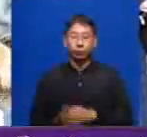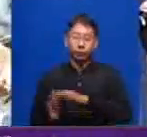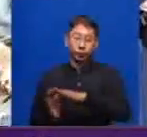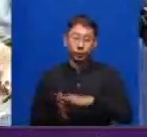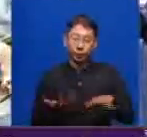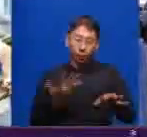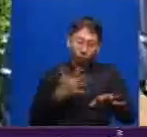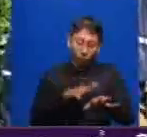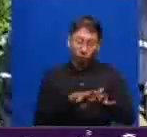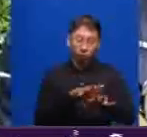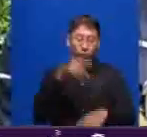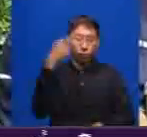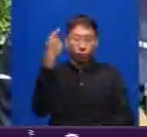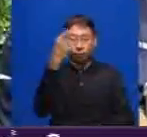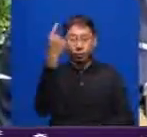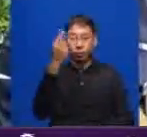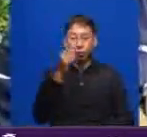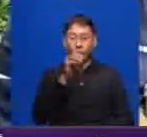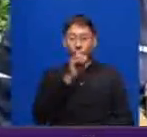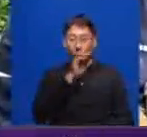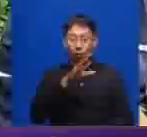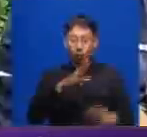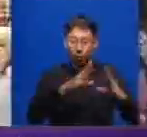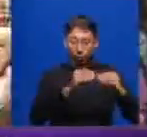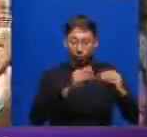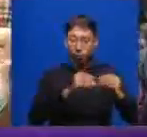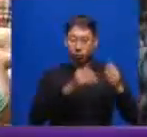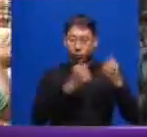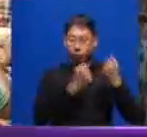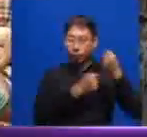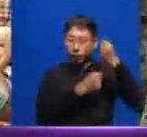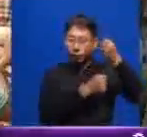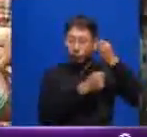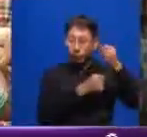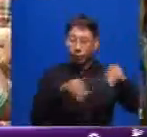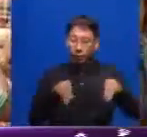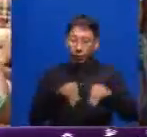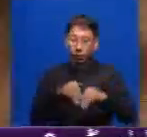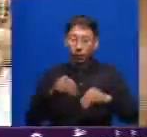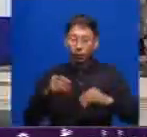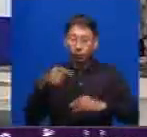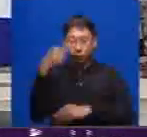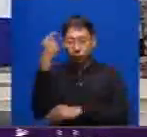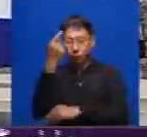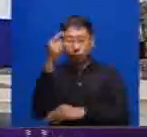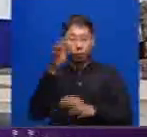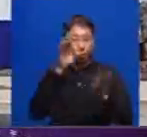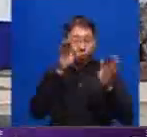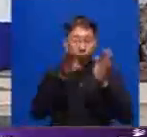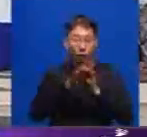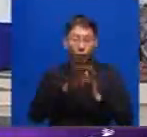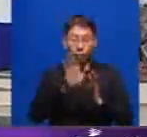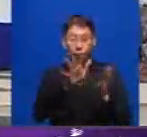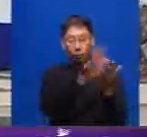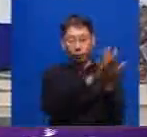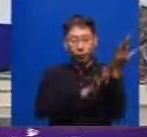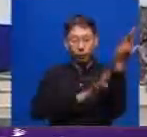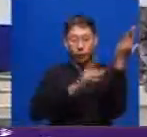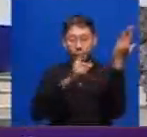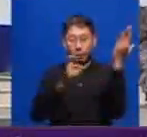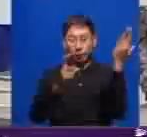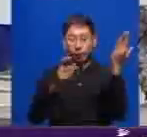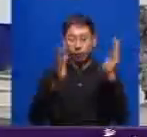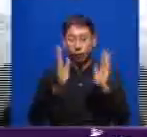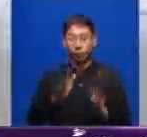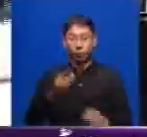ที่ยวซึ่งไกด์รายนี้ยอมรับว่าการชุมนุมซึ่งส่วนใหญ่อยู่ใกล้แหล่งท่องเที่ยวทำให้ภาพลักษณ์ของประเทศเสียหายนักท่องเที่ยวขาด